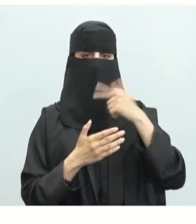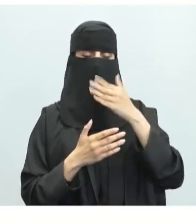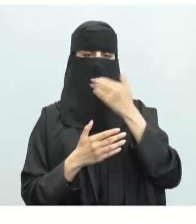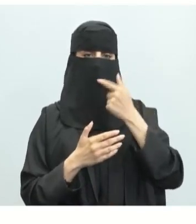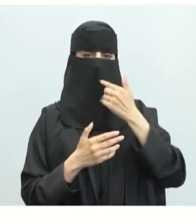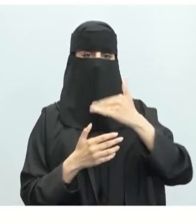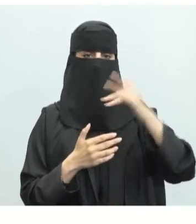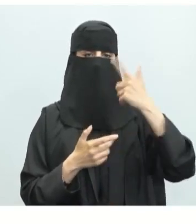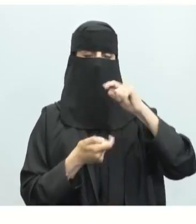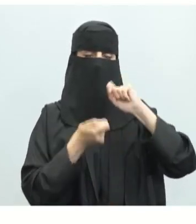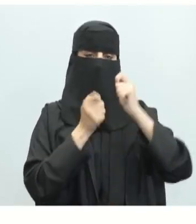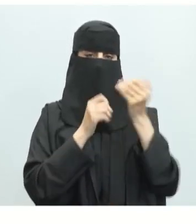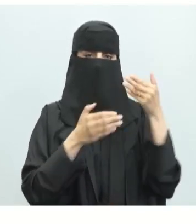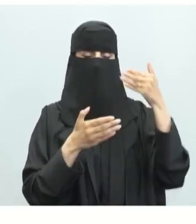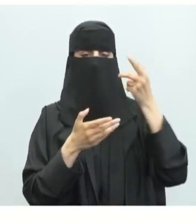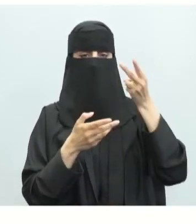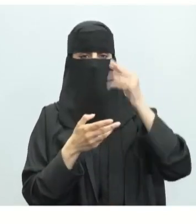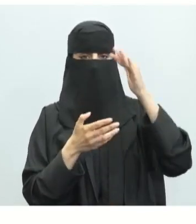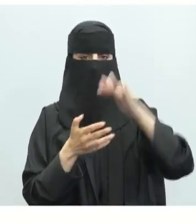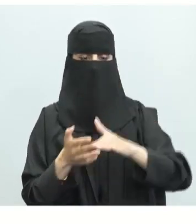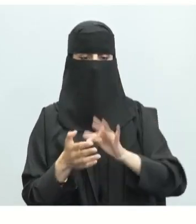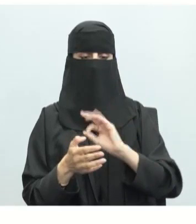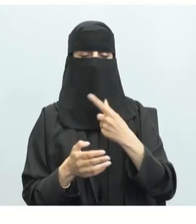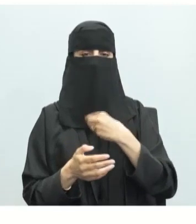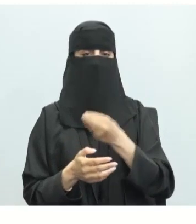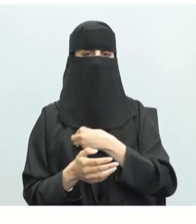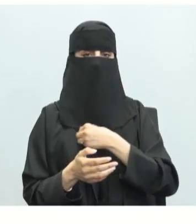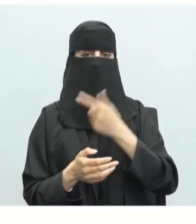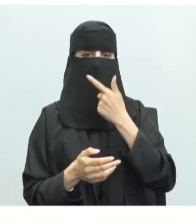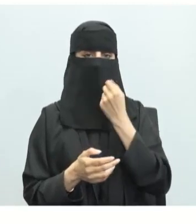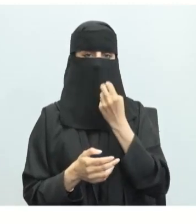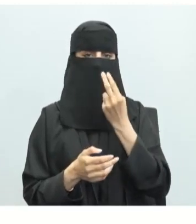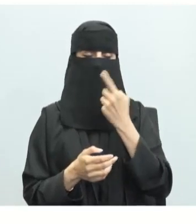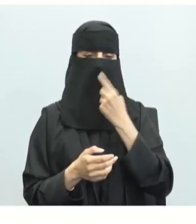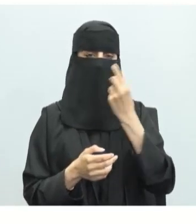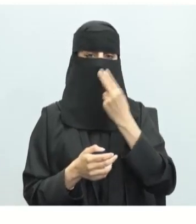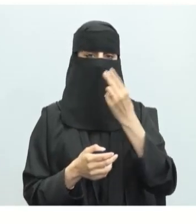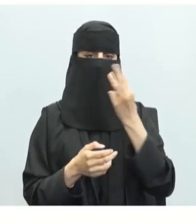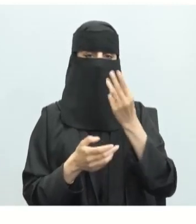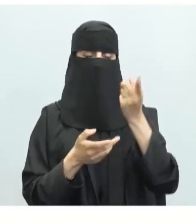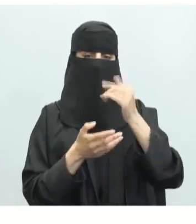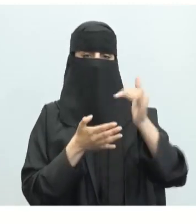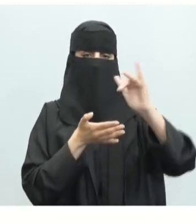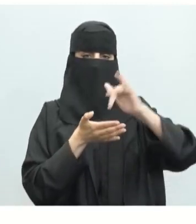أحسنتم، فنقول ليت العمر الذي انقضى يعود. ثم بعد ذلك كان لدينا